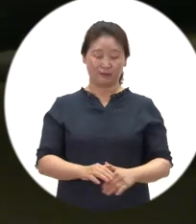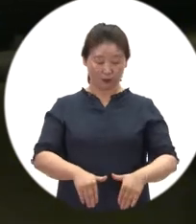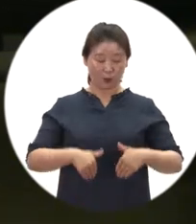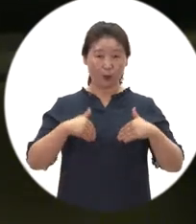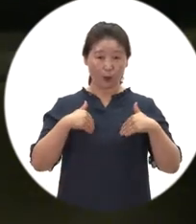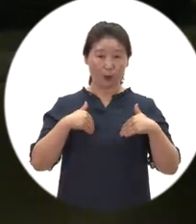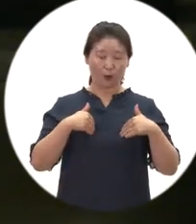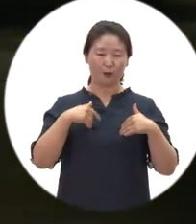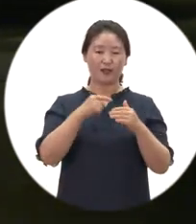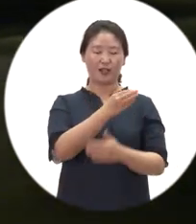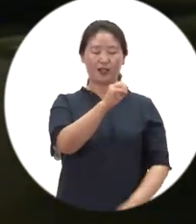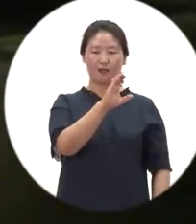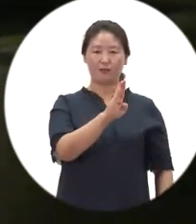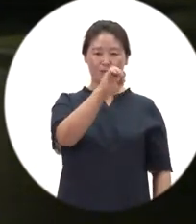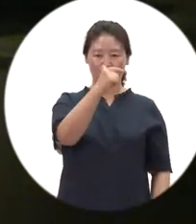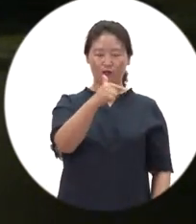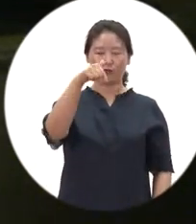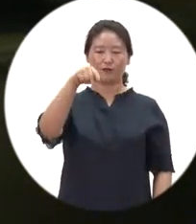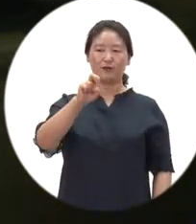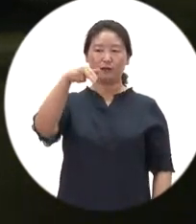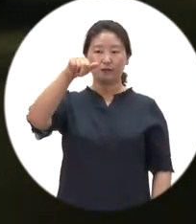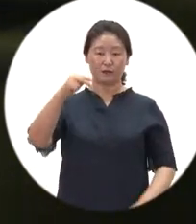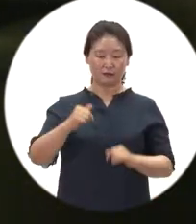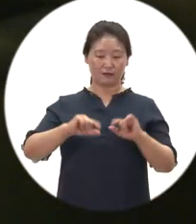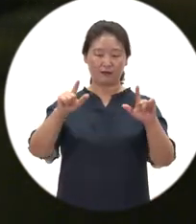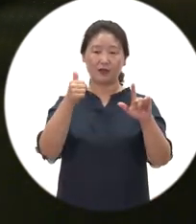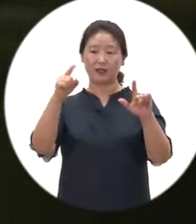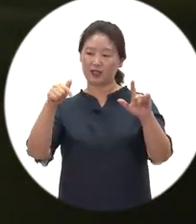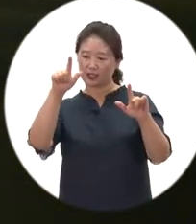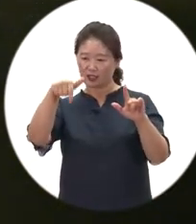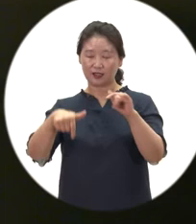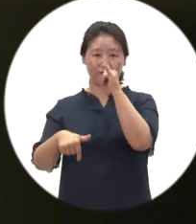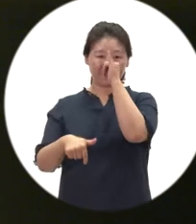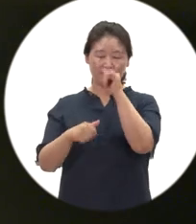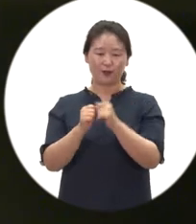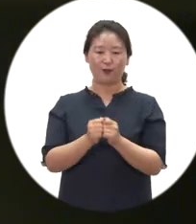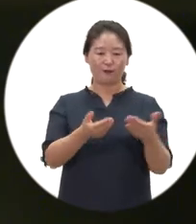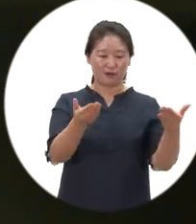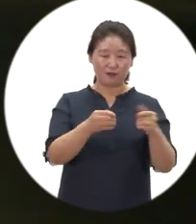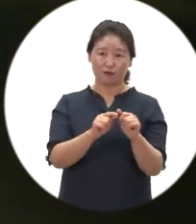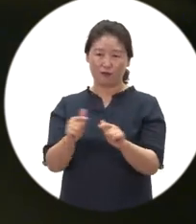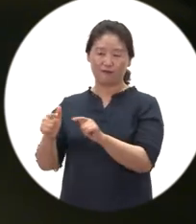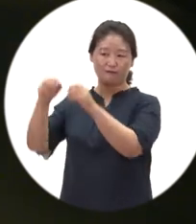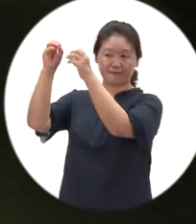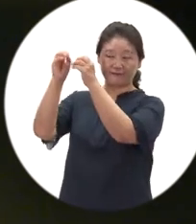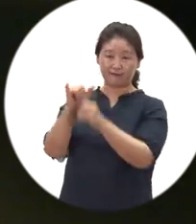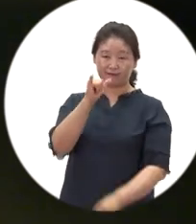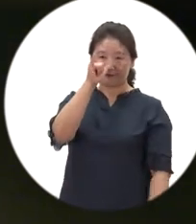2부 봄에서는 입춘, 삼진날, 한식 등을 중심으로 생업과 여러 의례들을